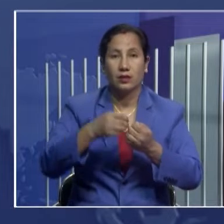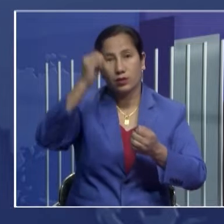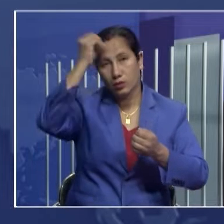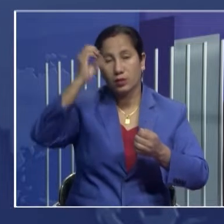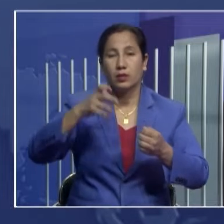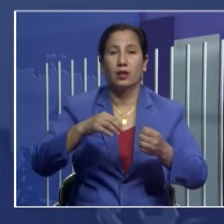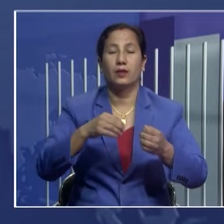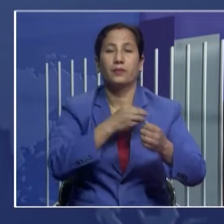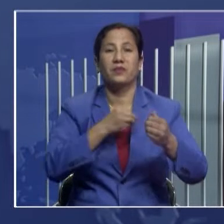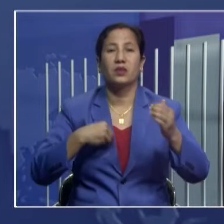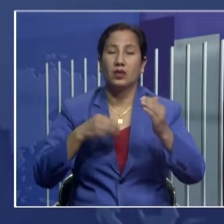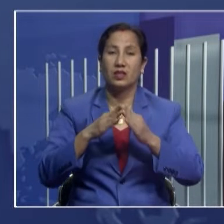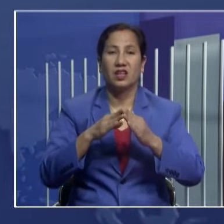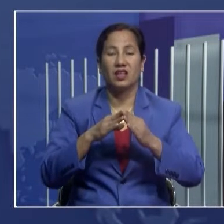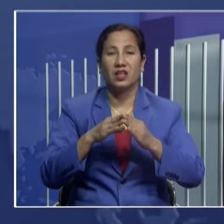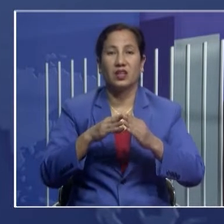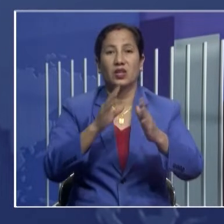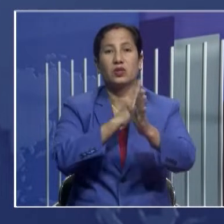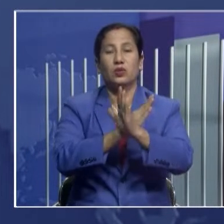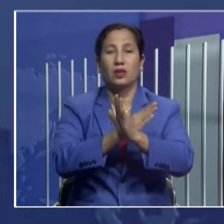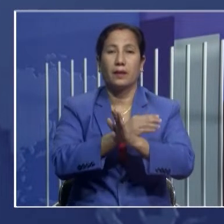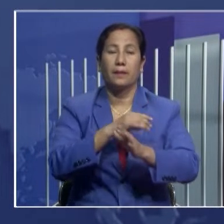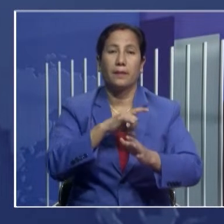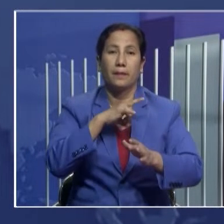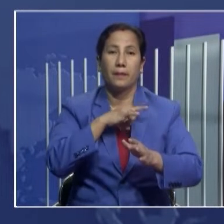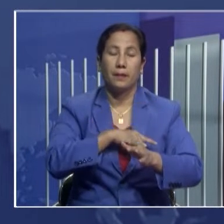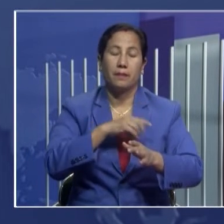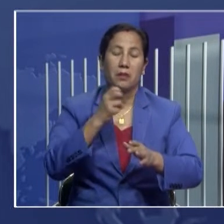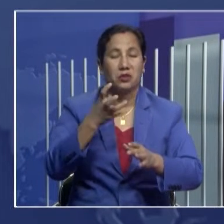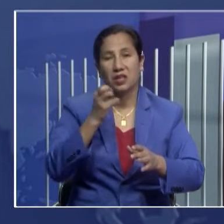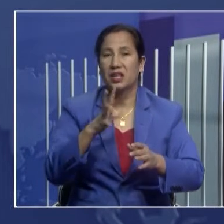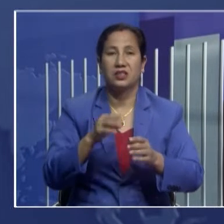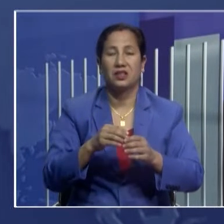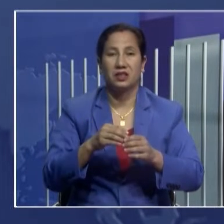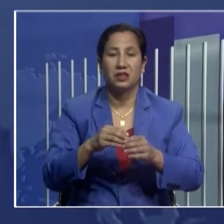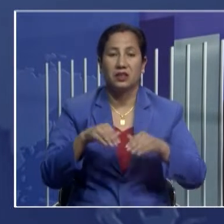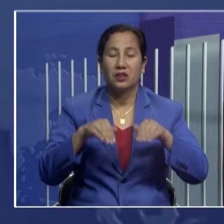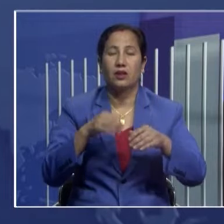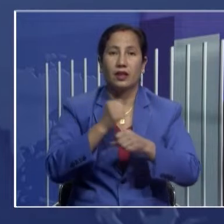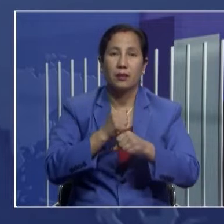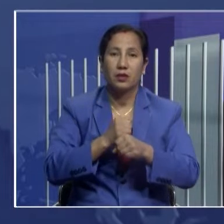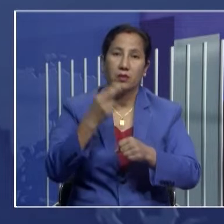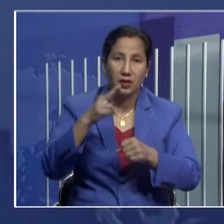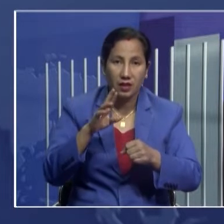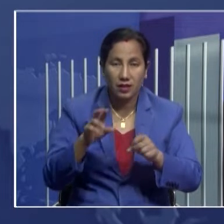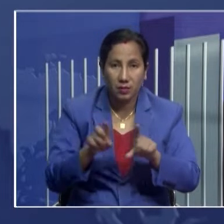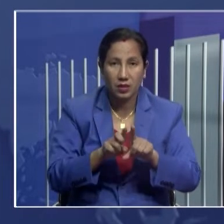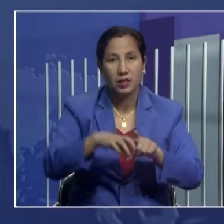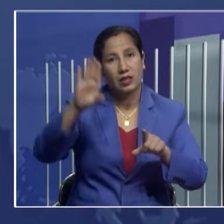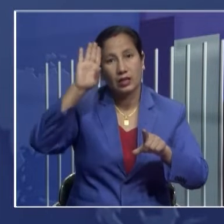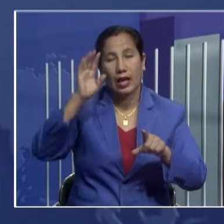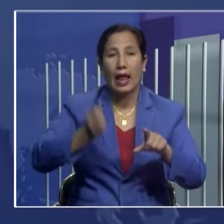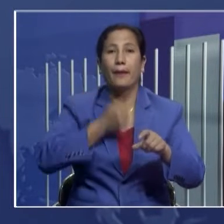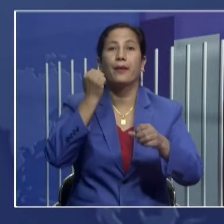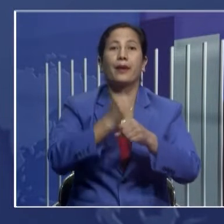प्रदेशमा स्वास्थ्यकर्मीले जोखिम भत्ता पाउन सकेका छैनन्। महामारीमा अग्रपङ्क्तिमा खटिएर काम गरेका भए पनि सरकारले